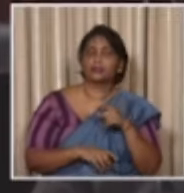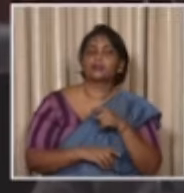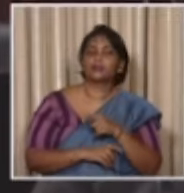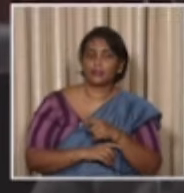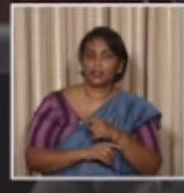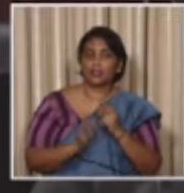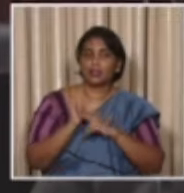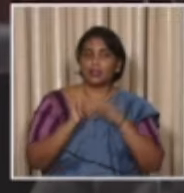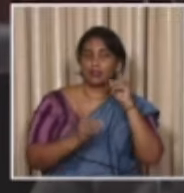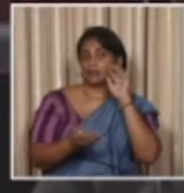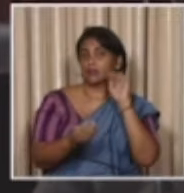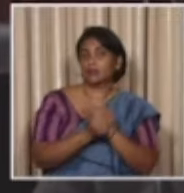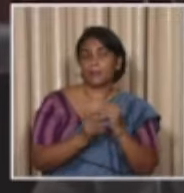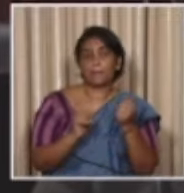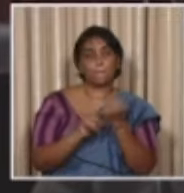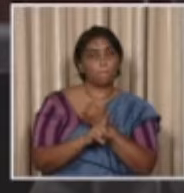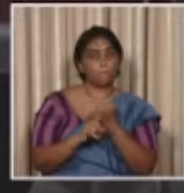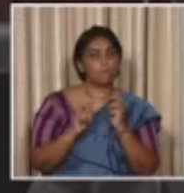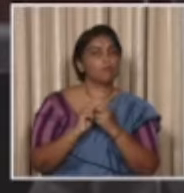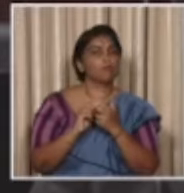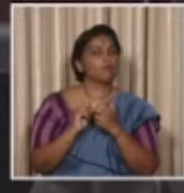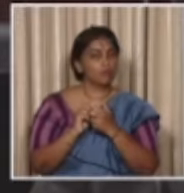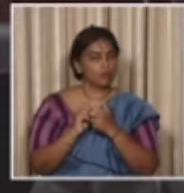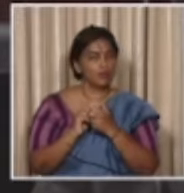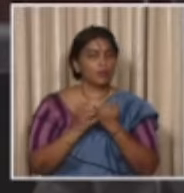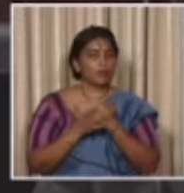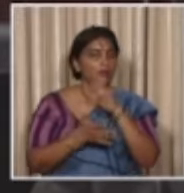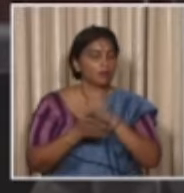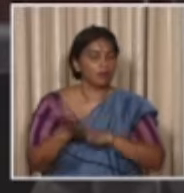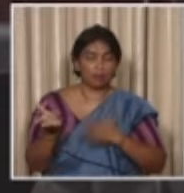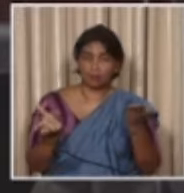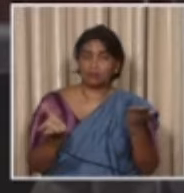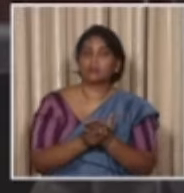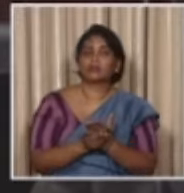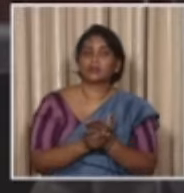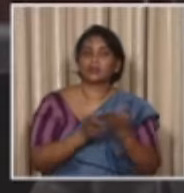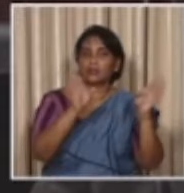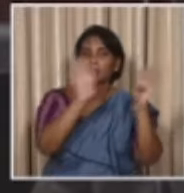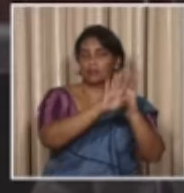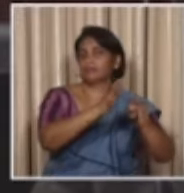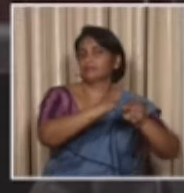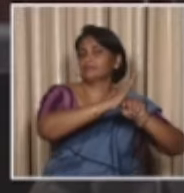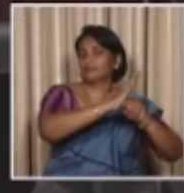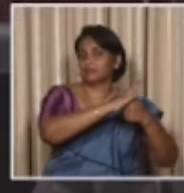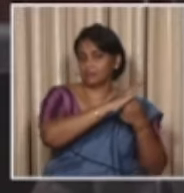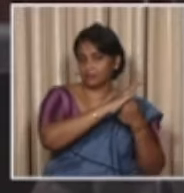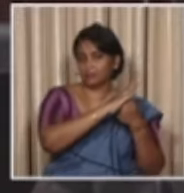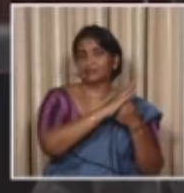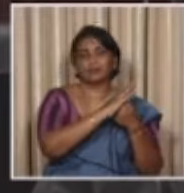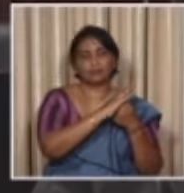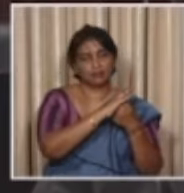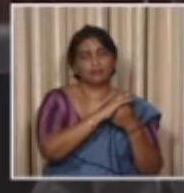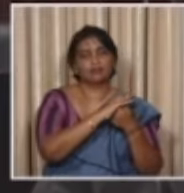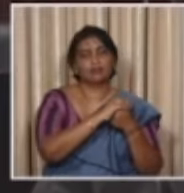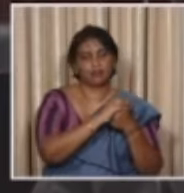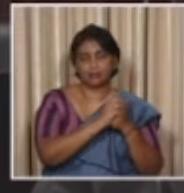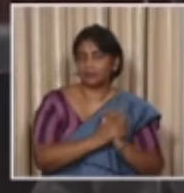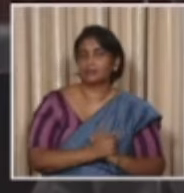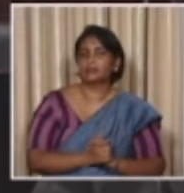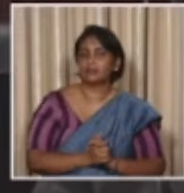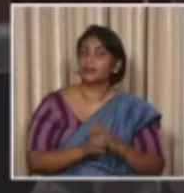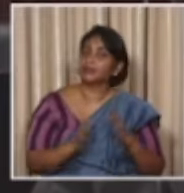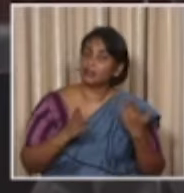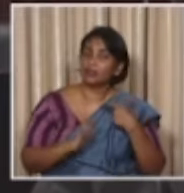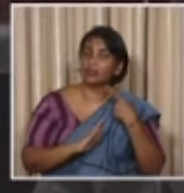මේක ජාතික ආරක්ෂාවට බලපාන කාරණයක් කියලා ලිපි ගොනුව සේප්පුවක දාලා ඉබියතුරු දාලා තියන්න තීරණය කළා. එහෙම